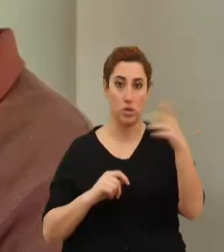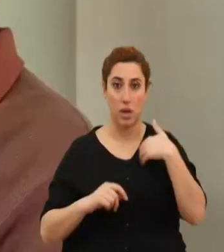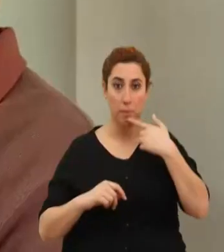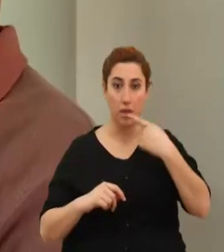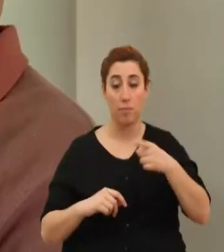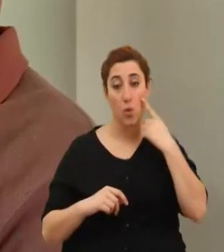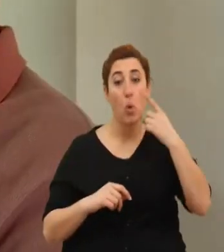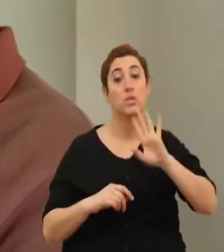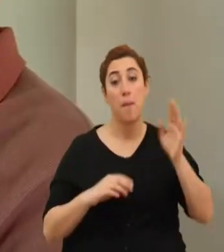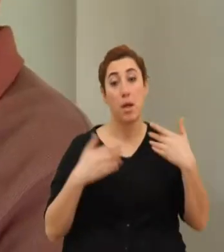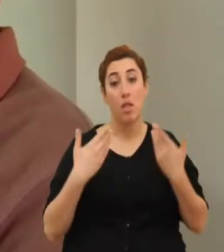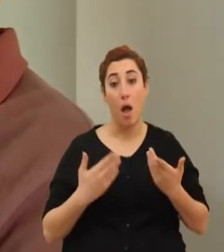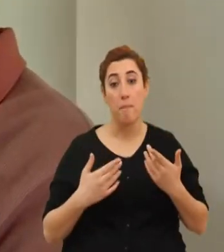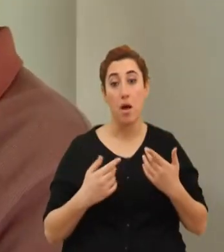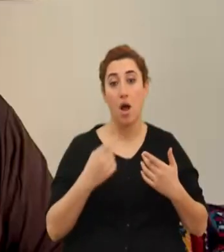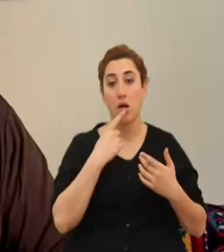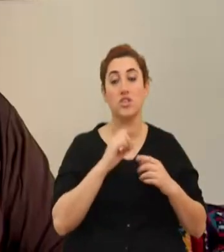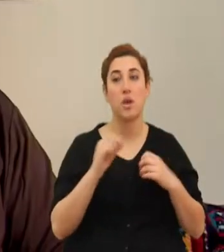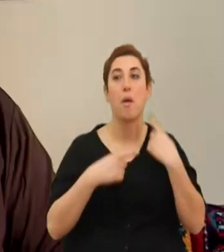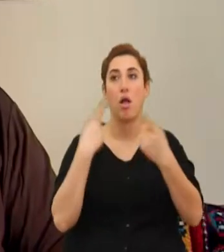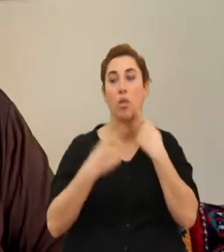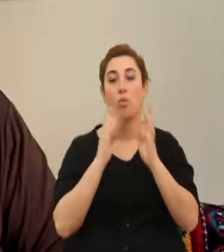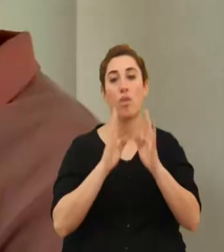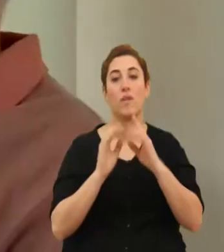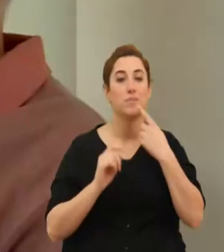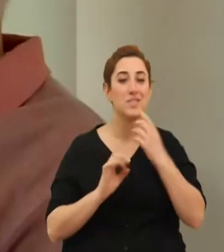ben? Göstermedin ama ağzından da düşürmüyorsun.